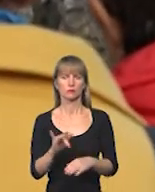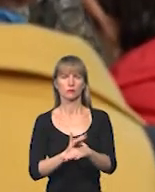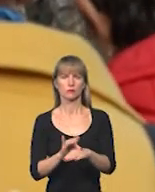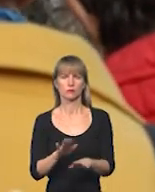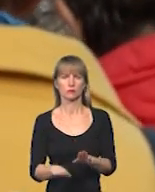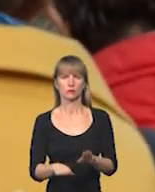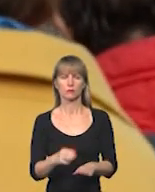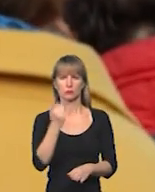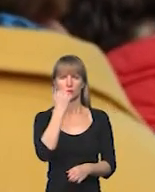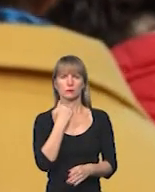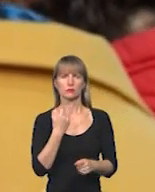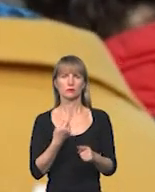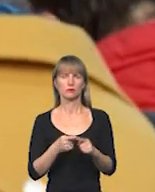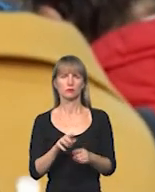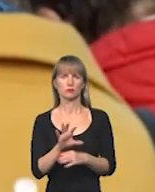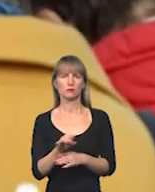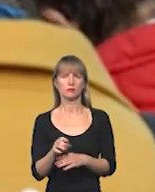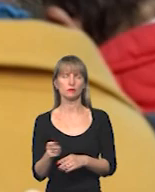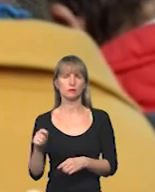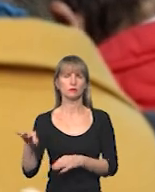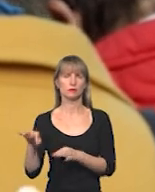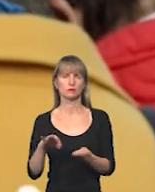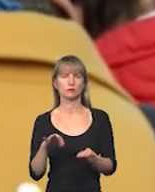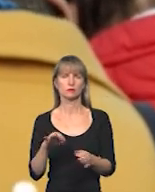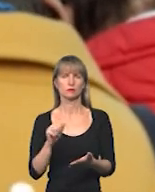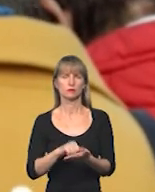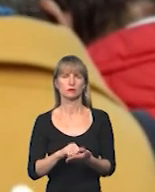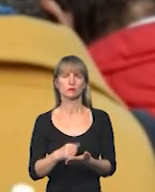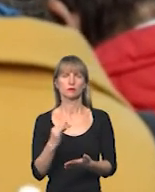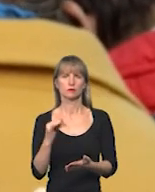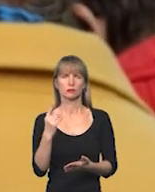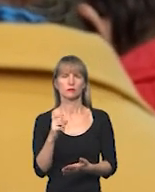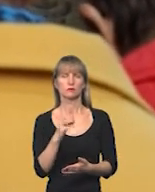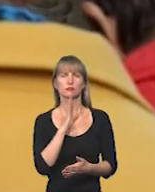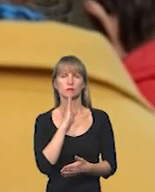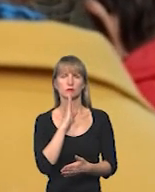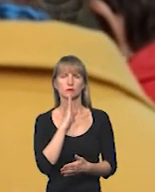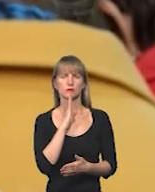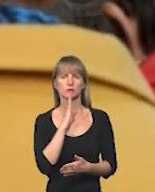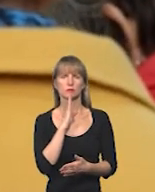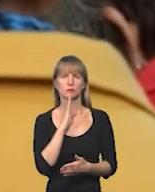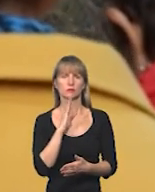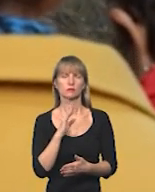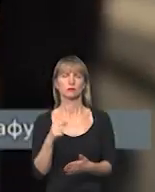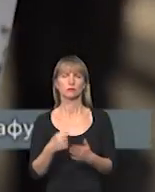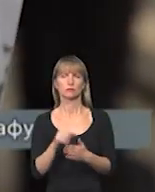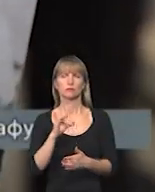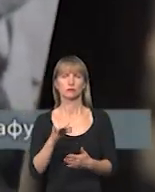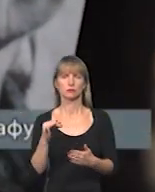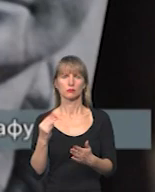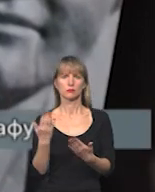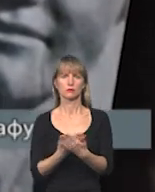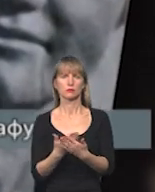що фільмувати будівництво приїхали документалісти, одна із дівчат увійшла в історію кінематографу.